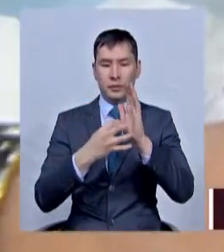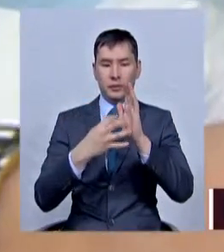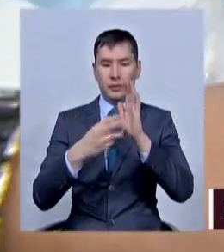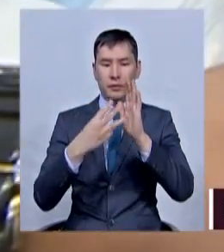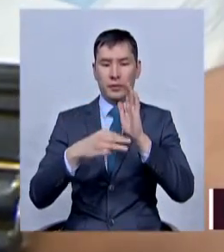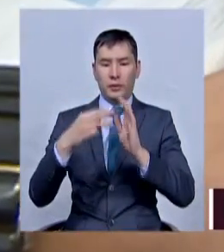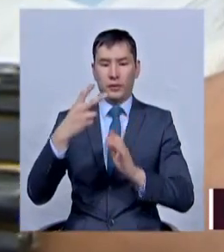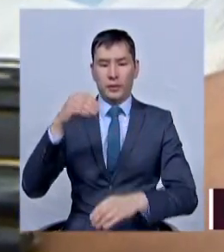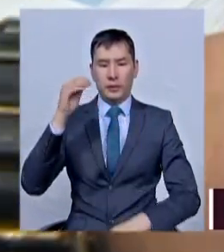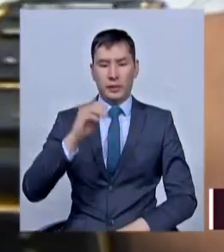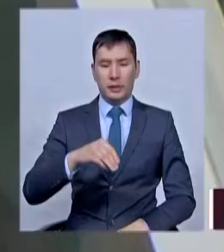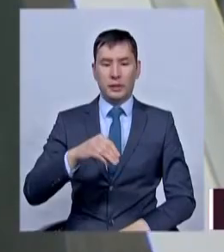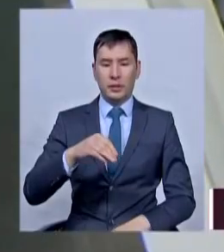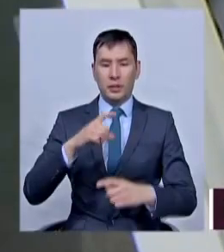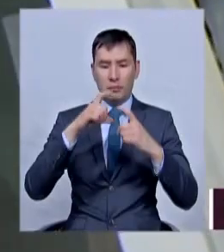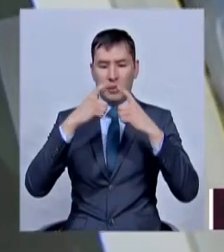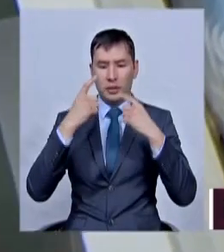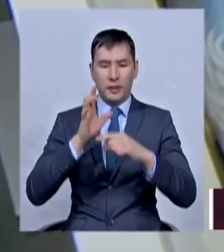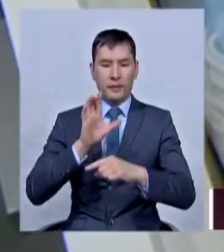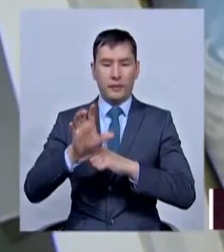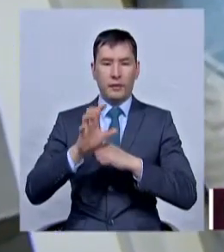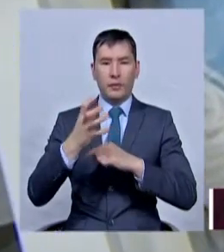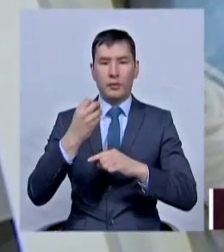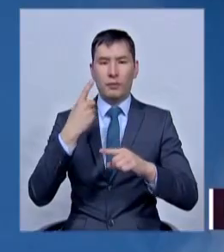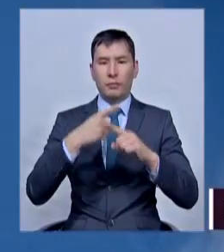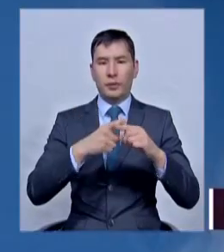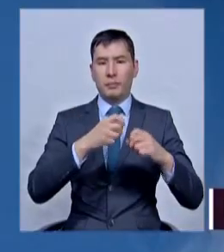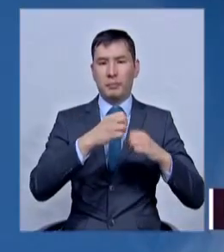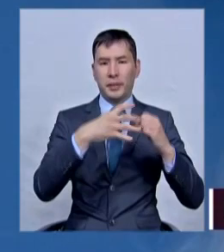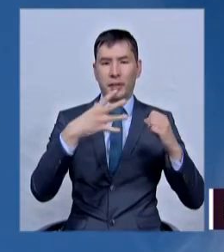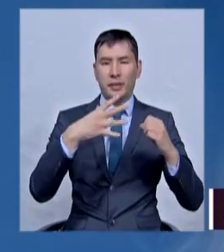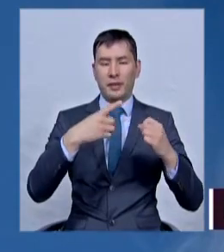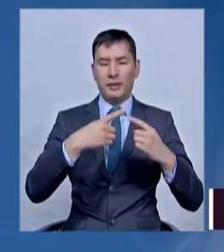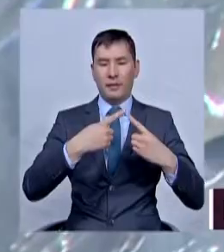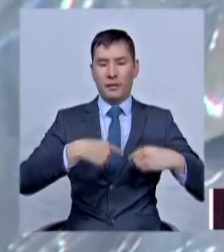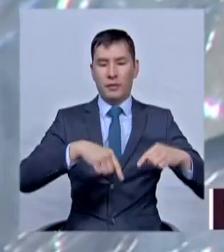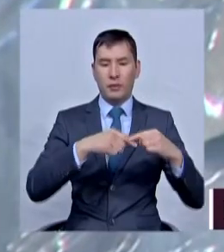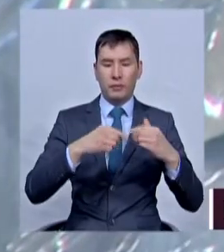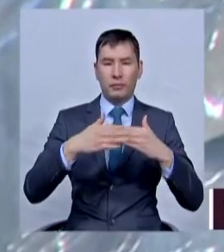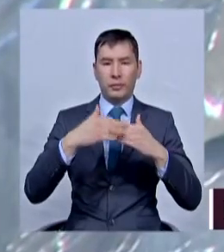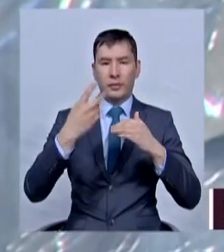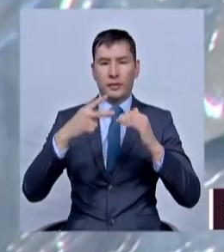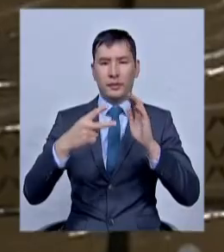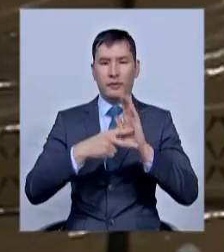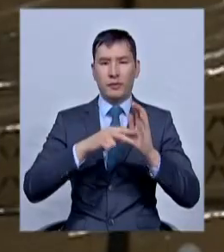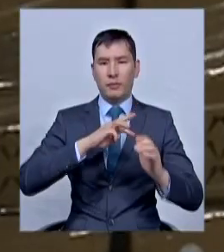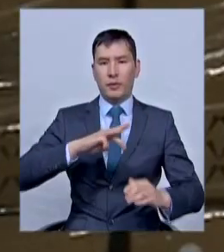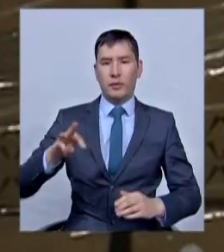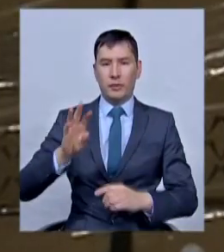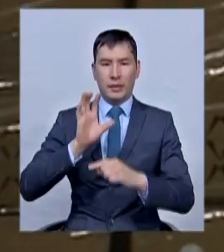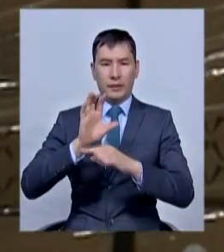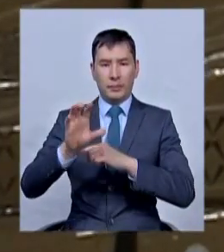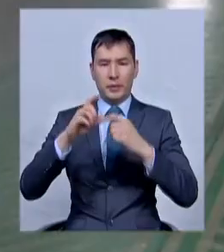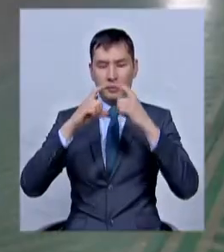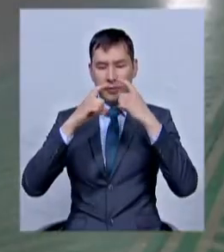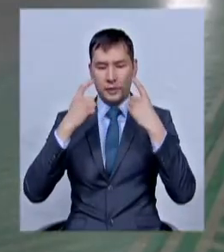дана бетперде шығаруға қауқарлы. Одан бөлек тағы 15 компания 27 миллион 700 мың дана медициналық бетперде шығарған. Сая